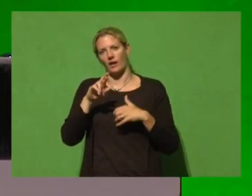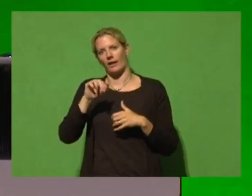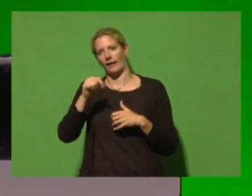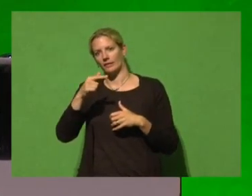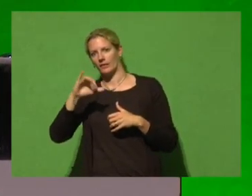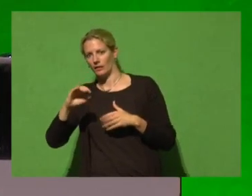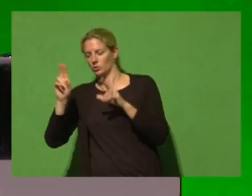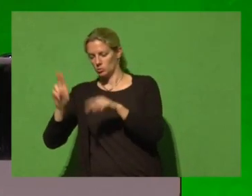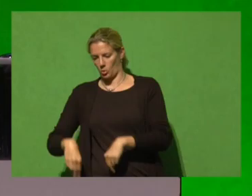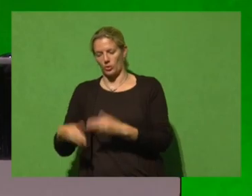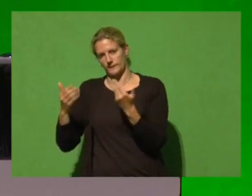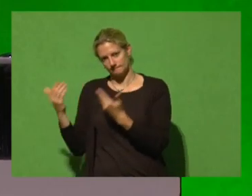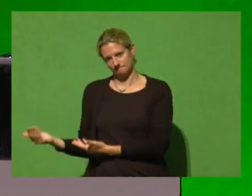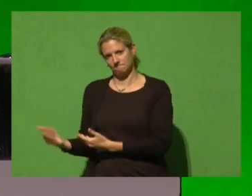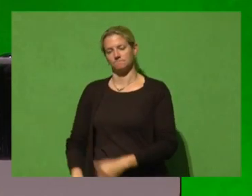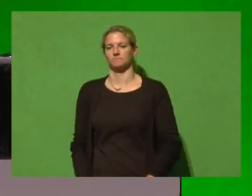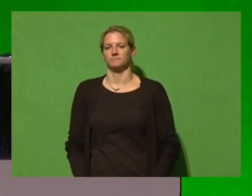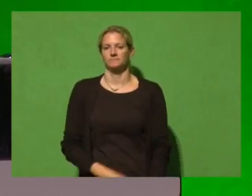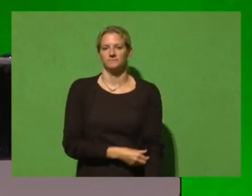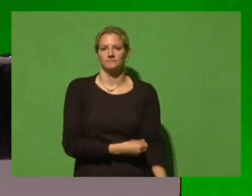Landesschatzmeister, ans Pult. Danke.